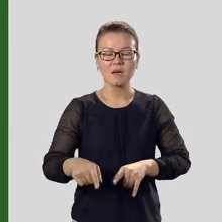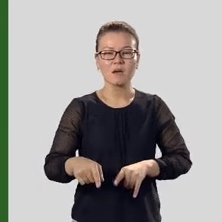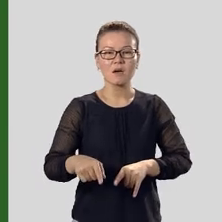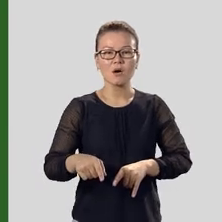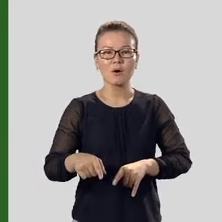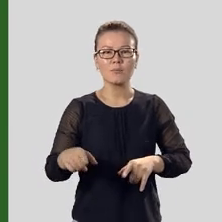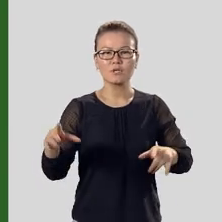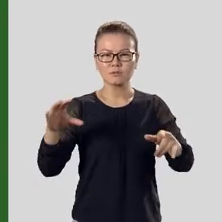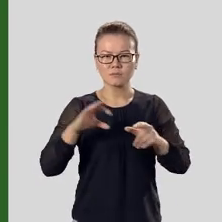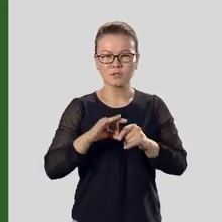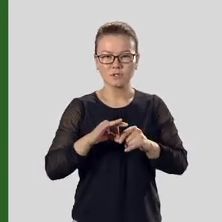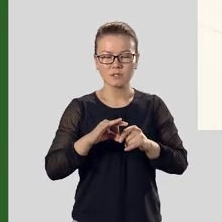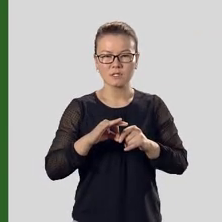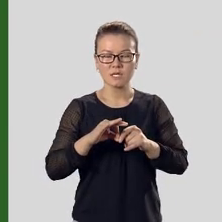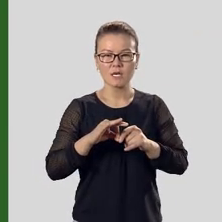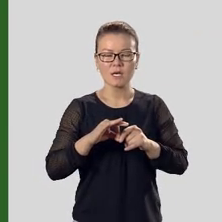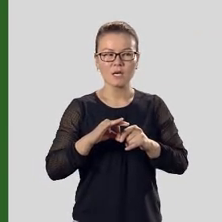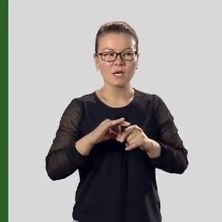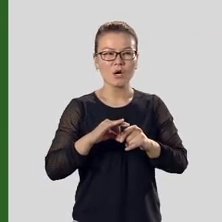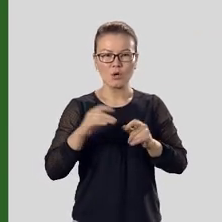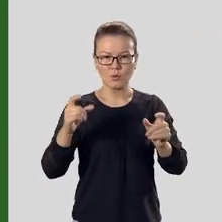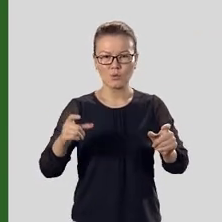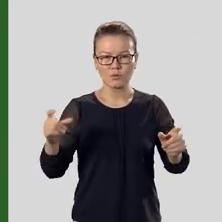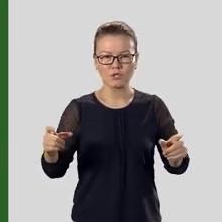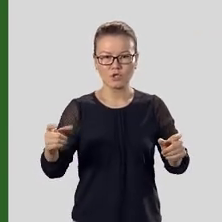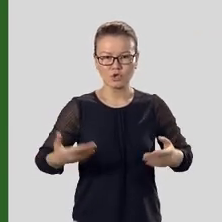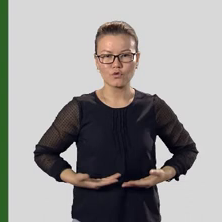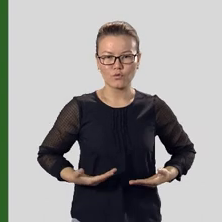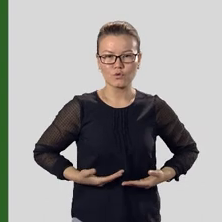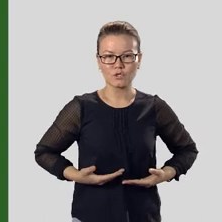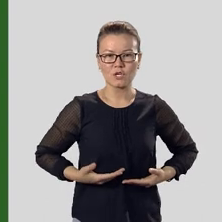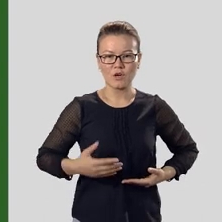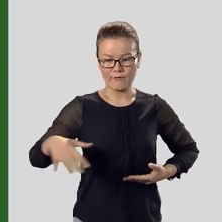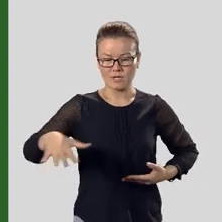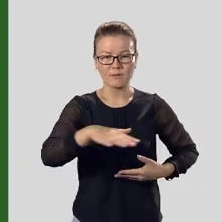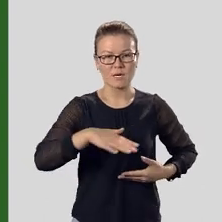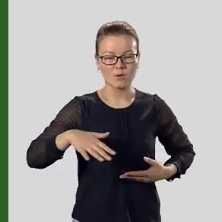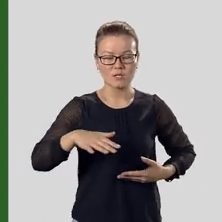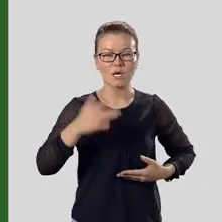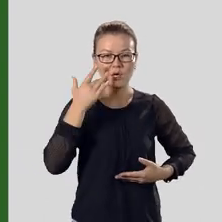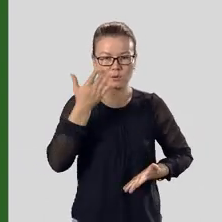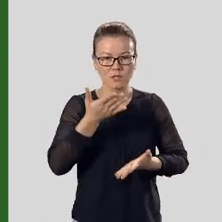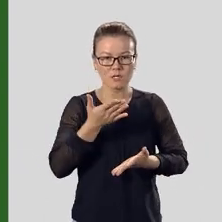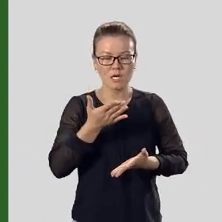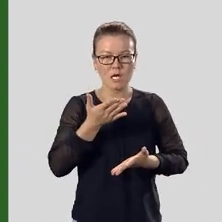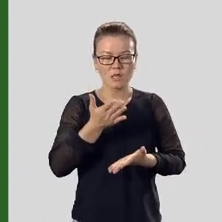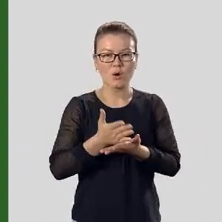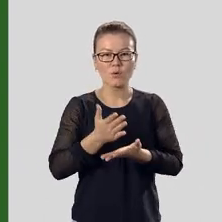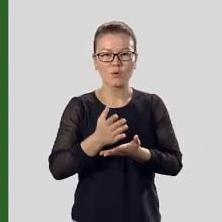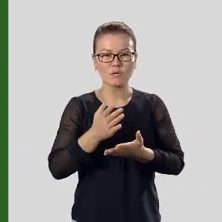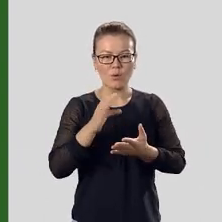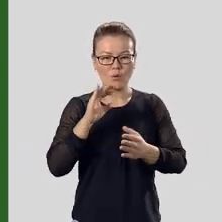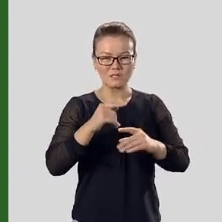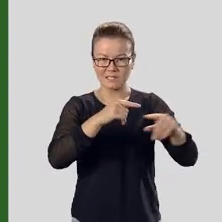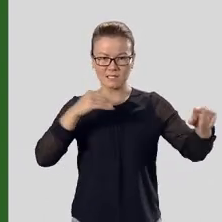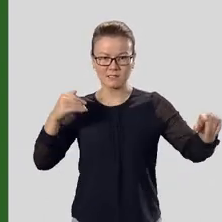сейсмические и вулканические явления. Людям, живущим в районе, который находится вдалеке от таких